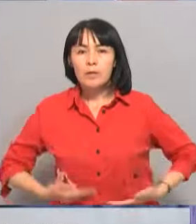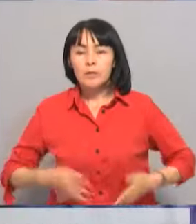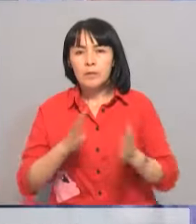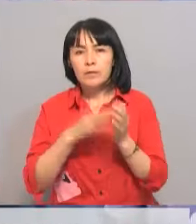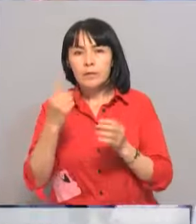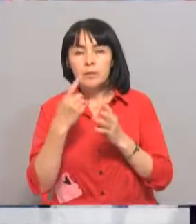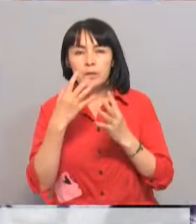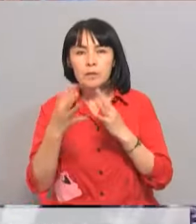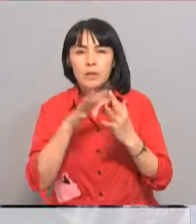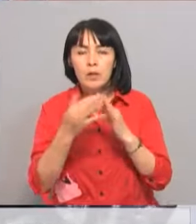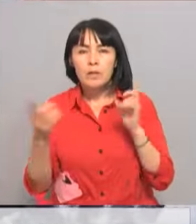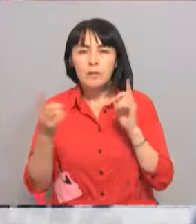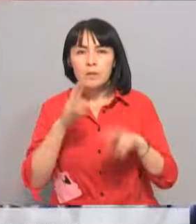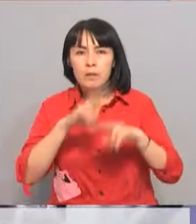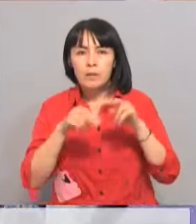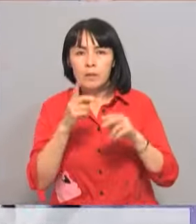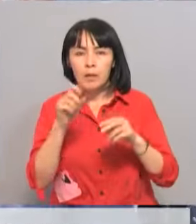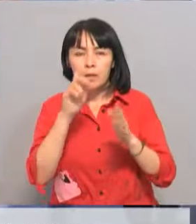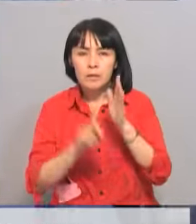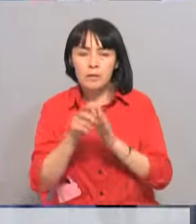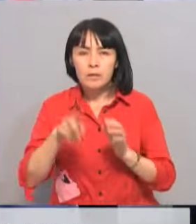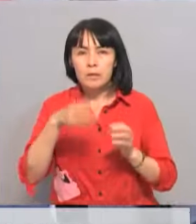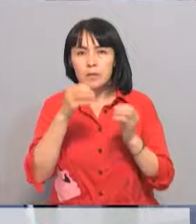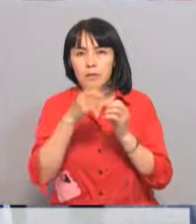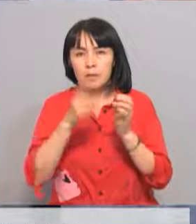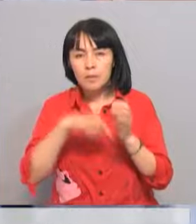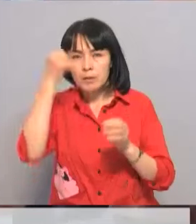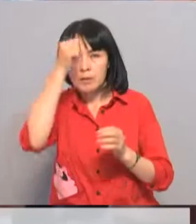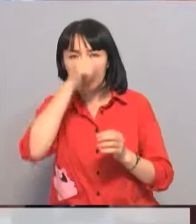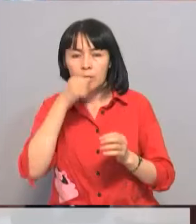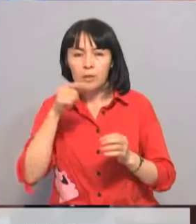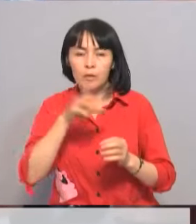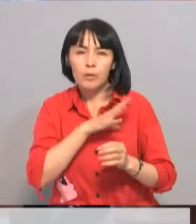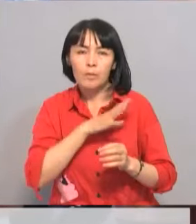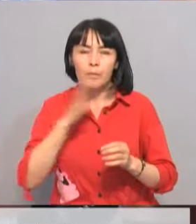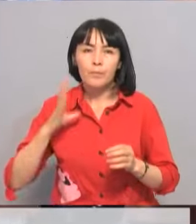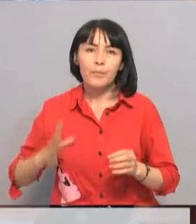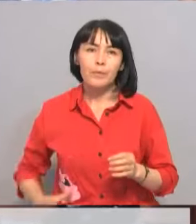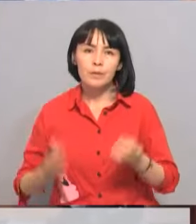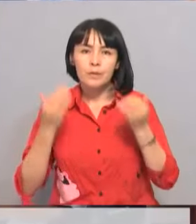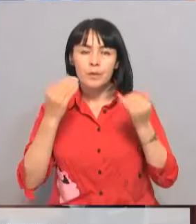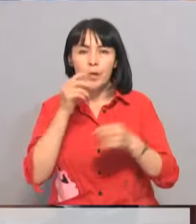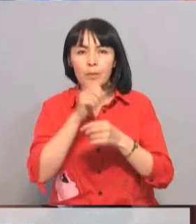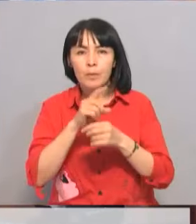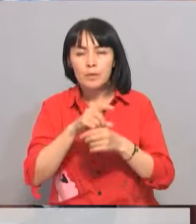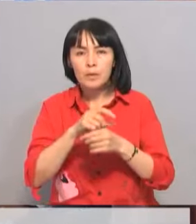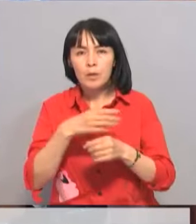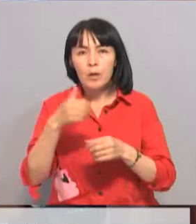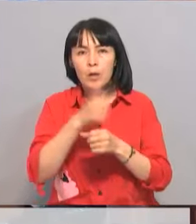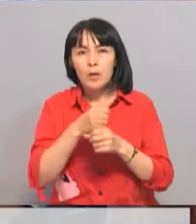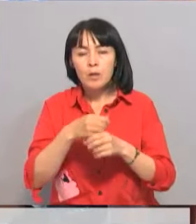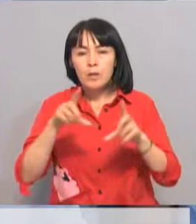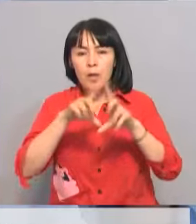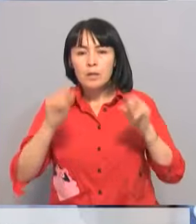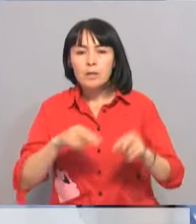9 населенных пунктов. Строительство АГРС началось в 2017 году, но было приостановлено. По поручению акима области объект был